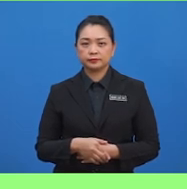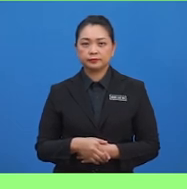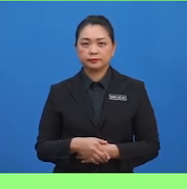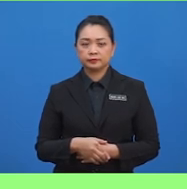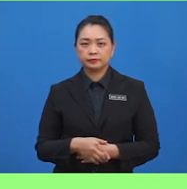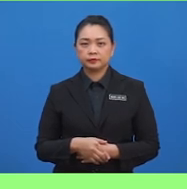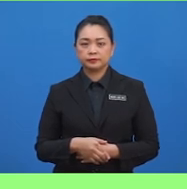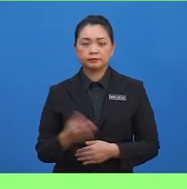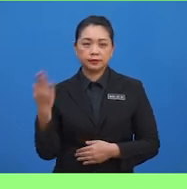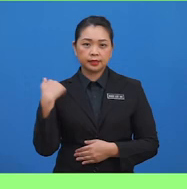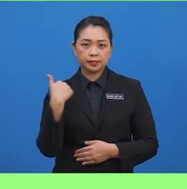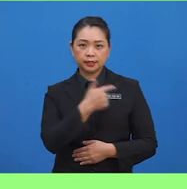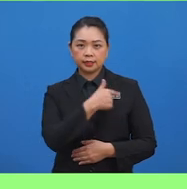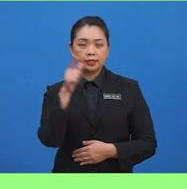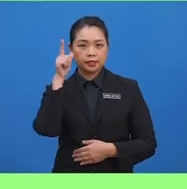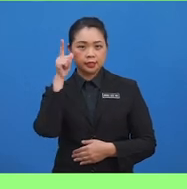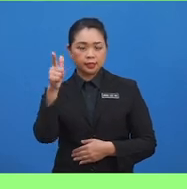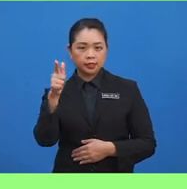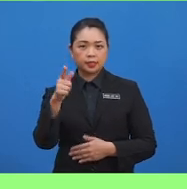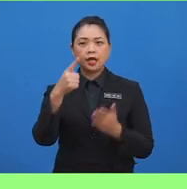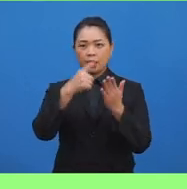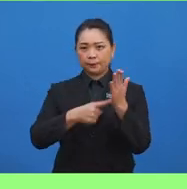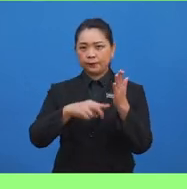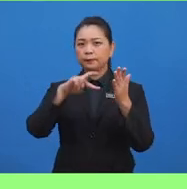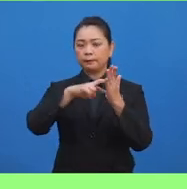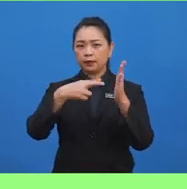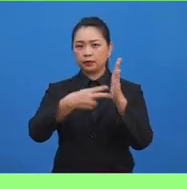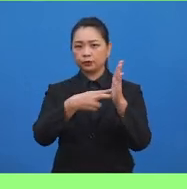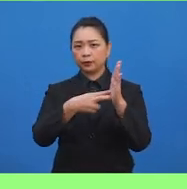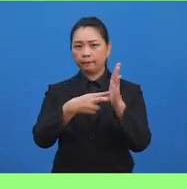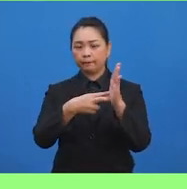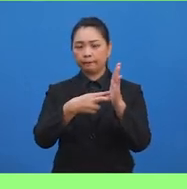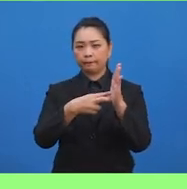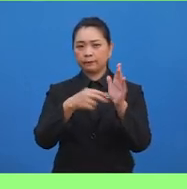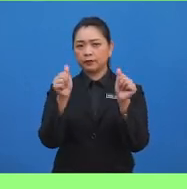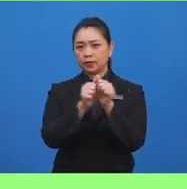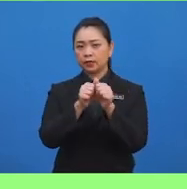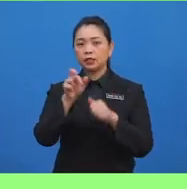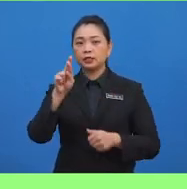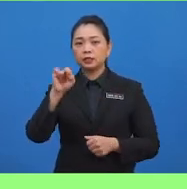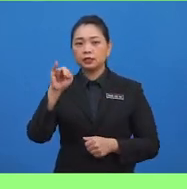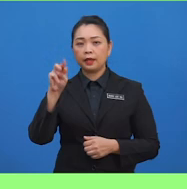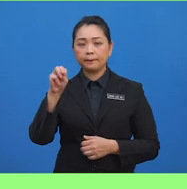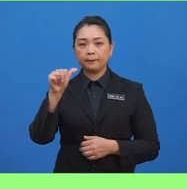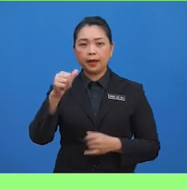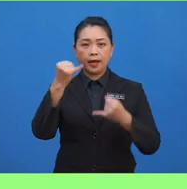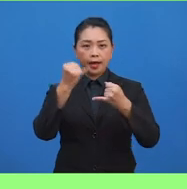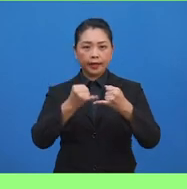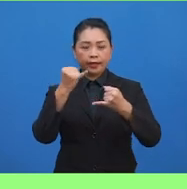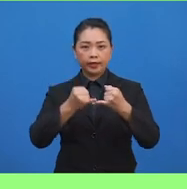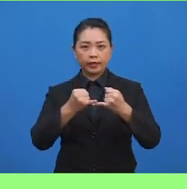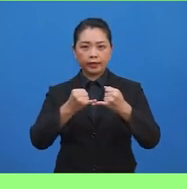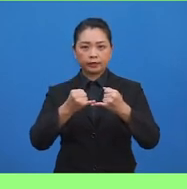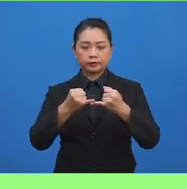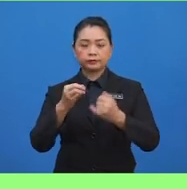a-mode kita lihat apa pulau yang dimaksudkan dengan rima akhir setiap tangkap